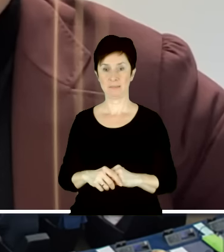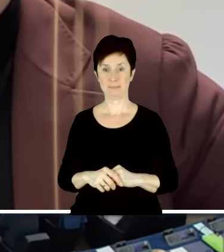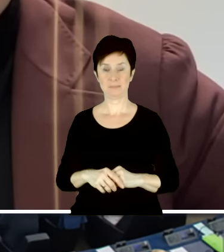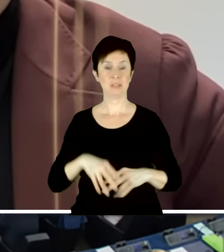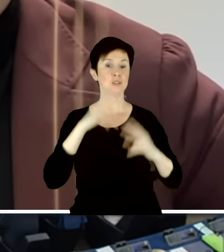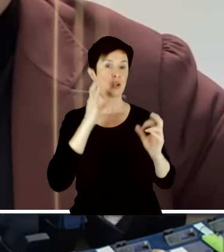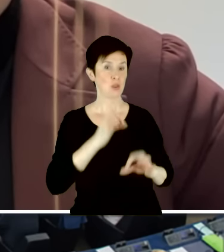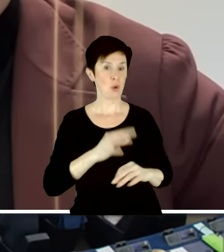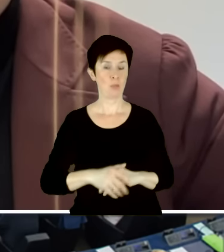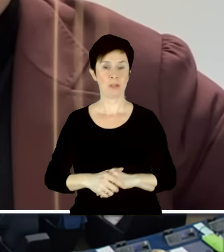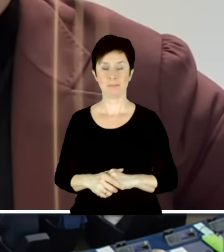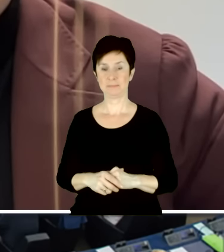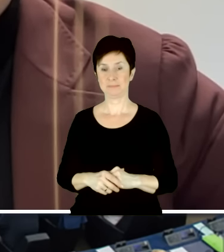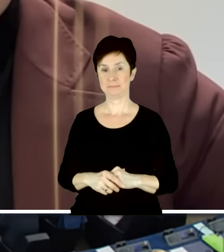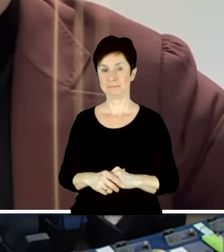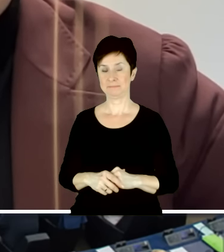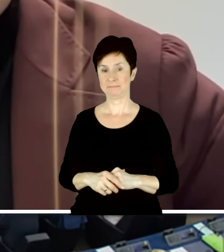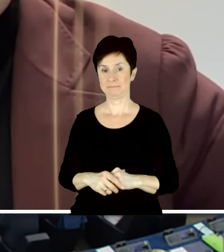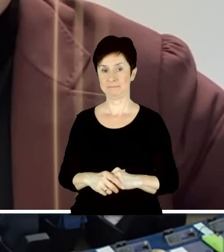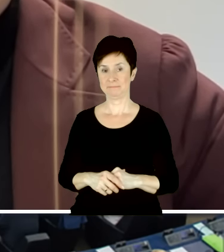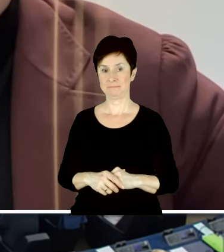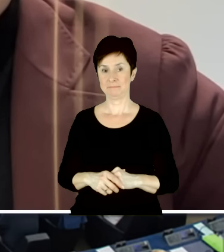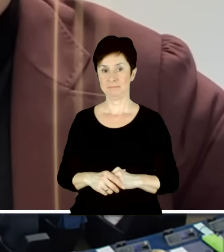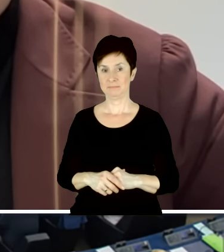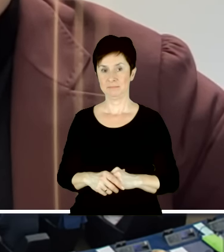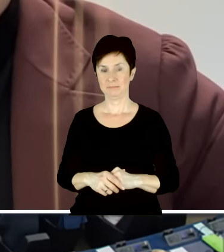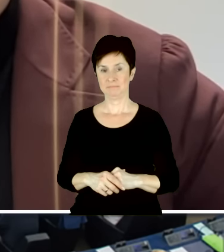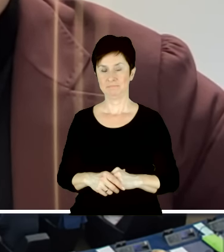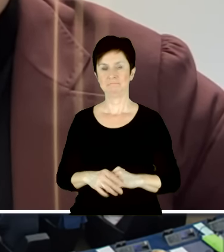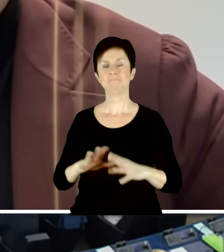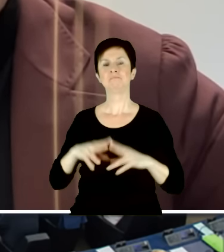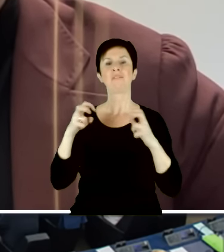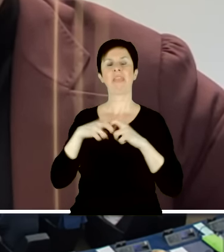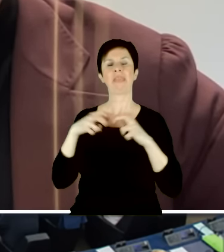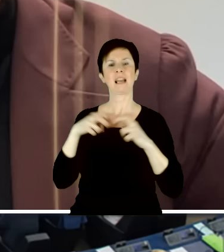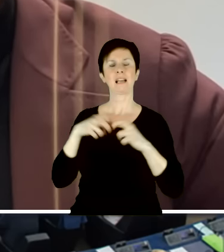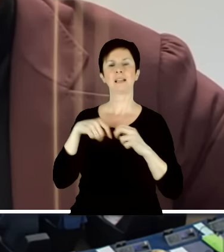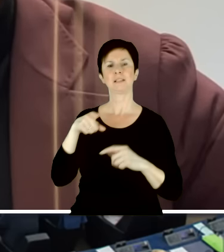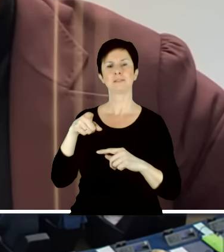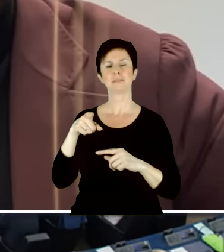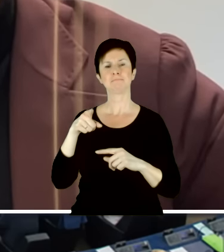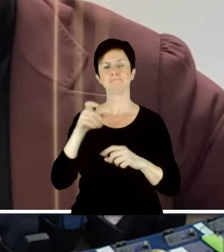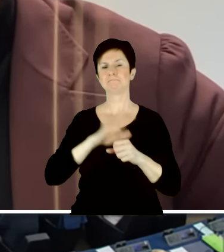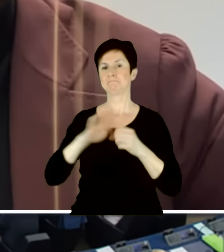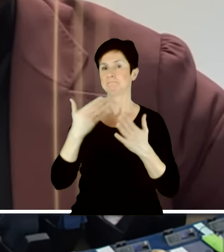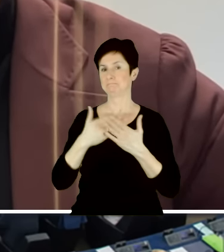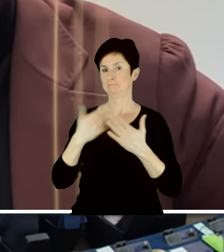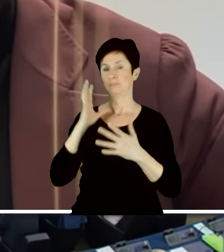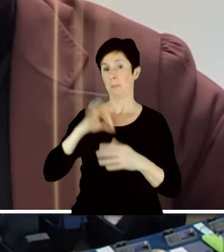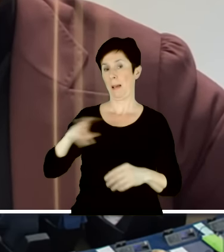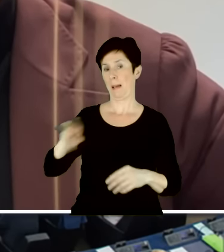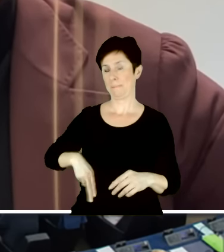dobry państwu. A o tej gwieździe internetu mówię dlatego, że pan minister zdecydował się